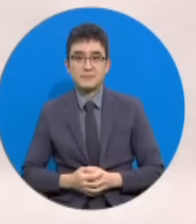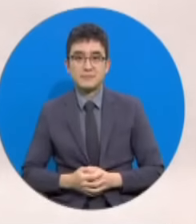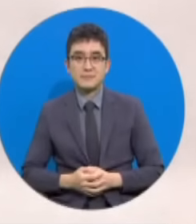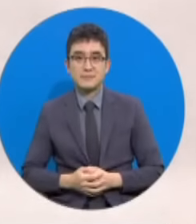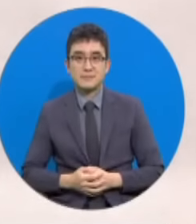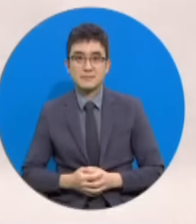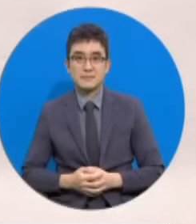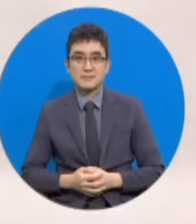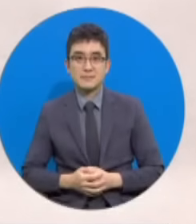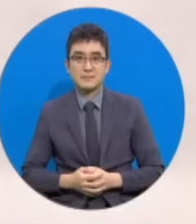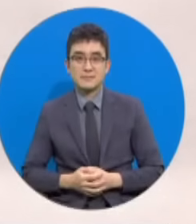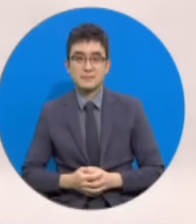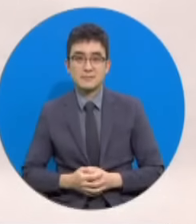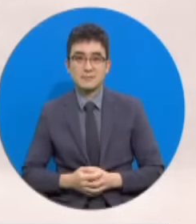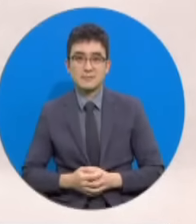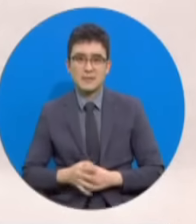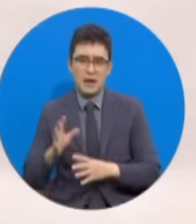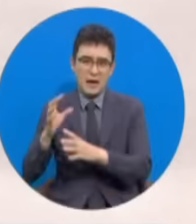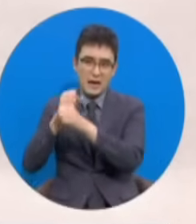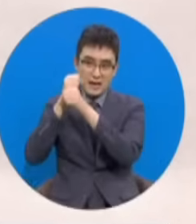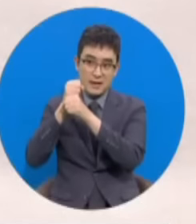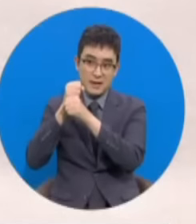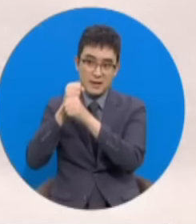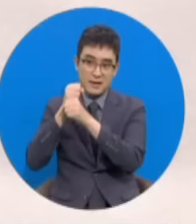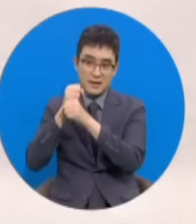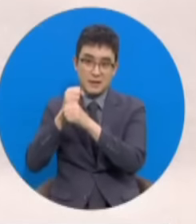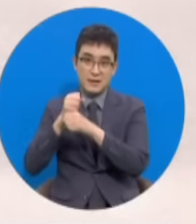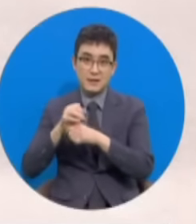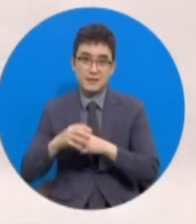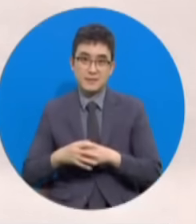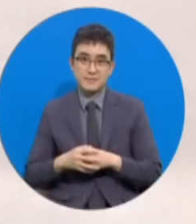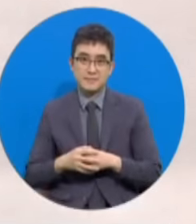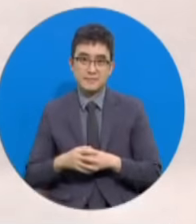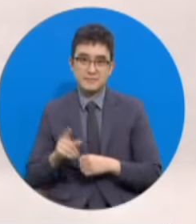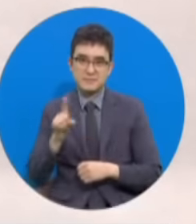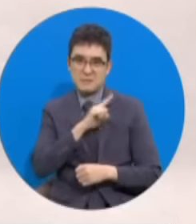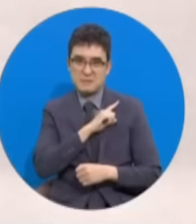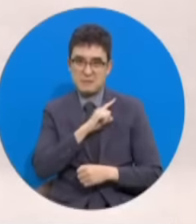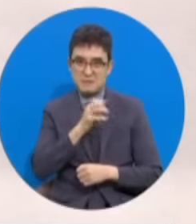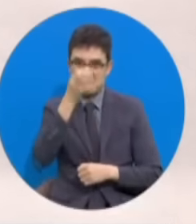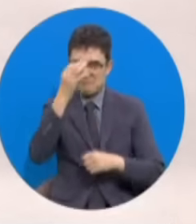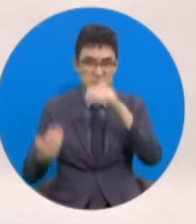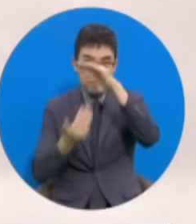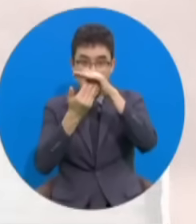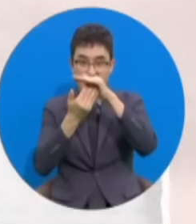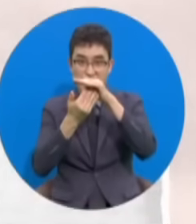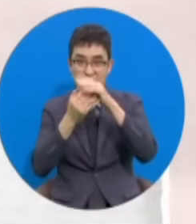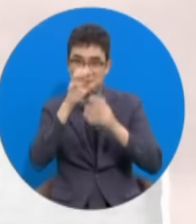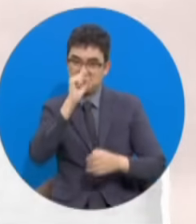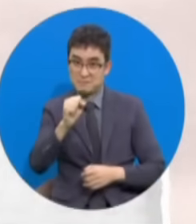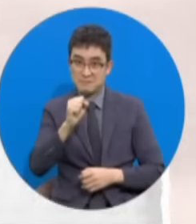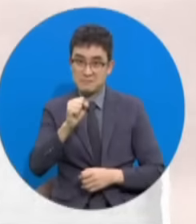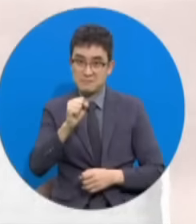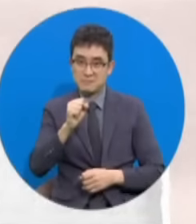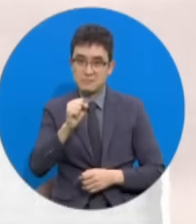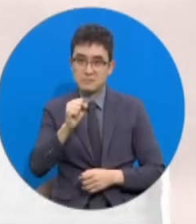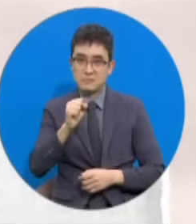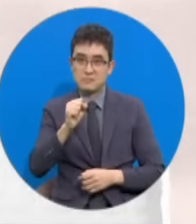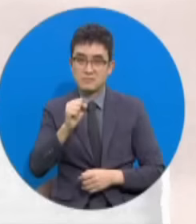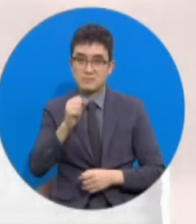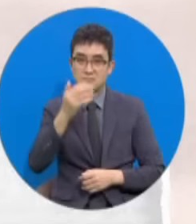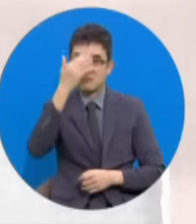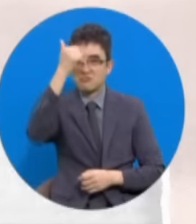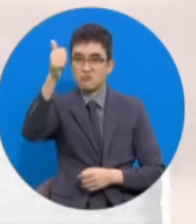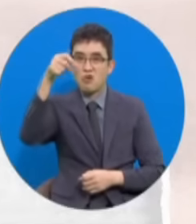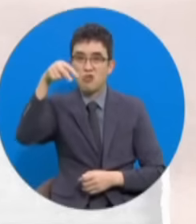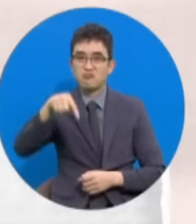모든 의미 측면에서 보면 가장 최고를 우리 말하자면 수령님께 바친다